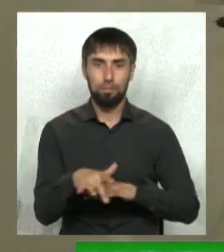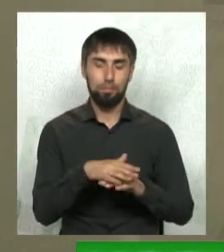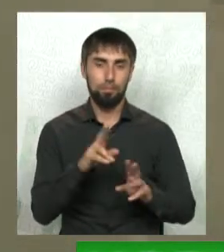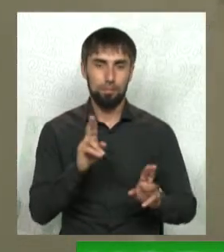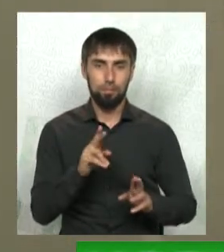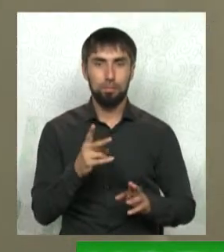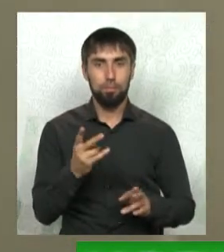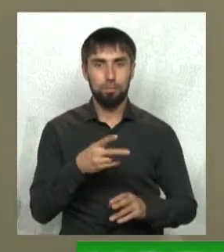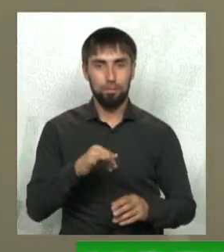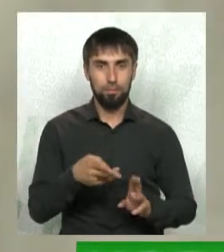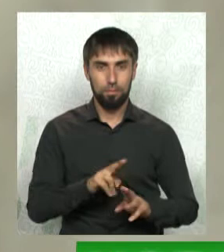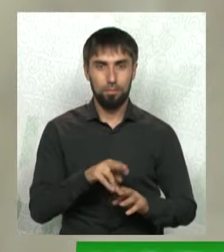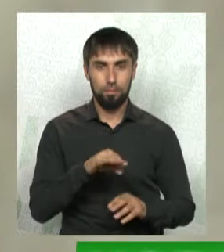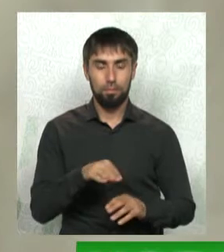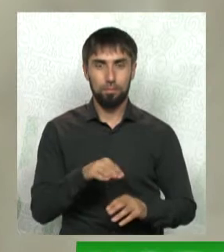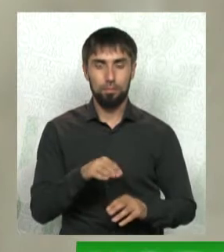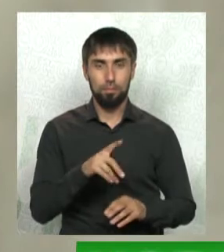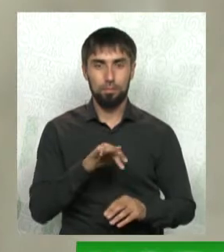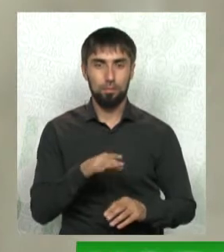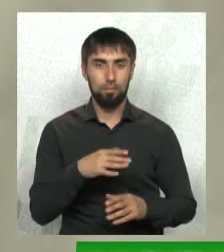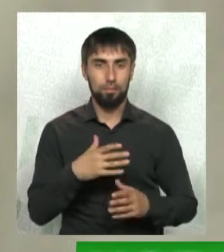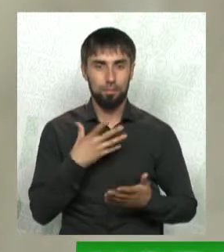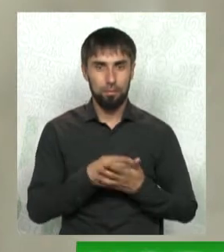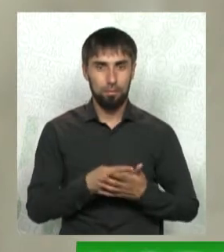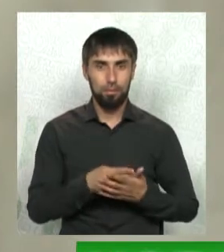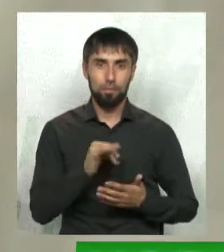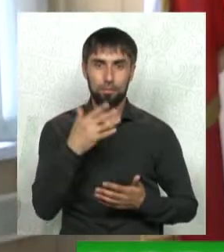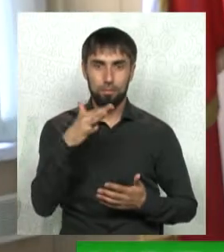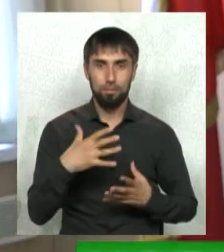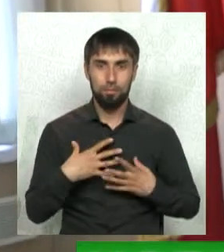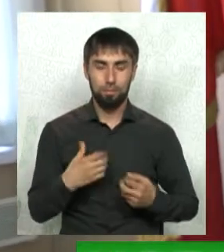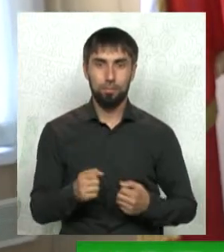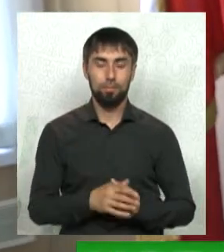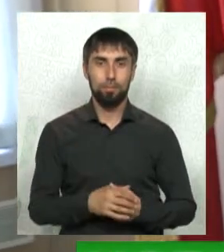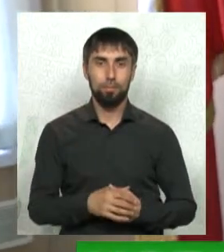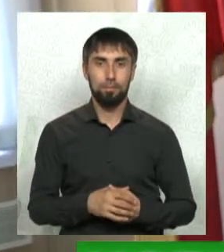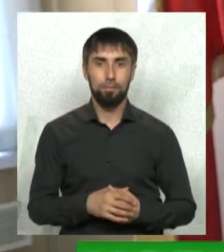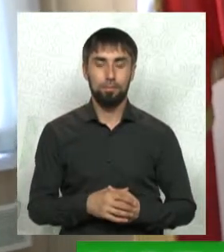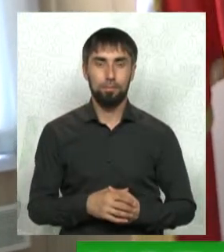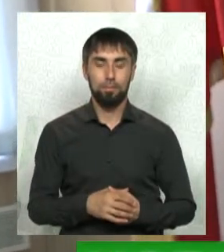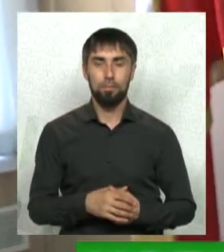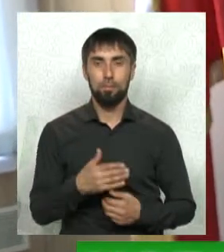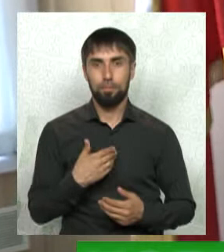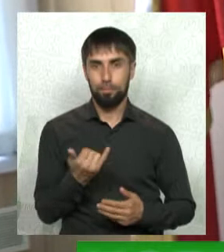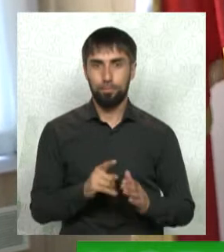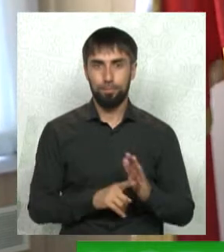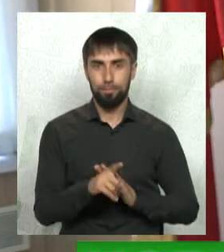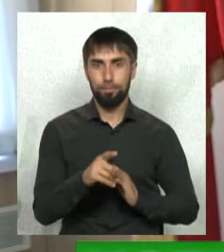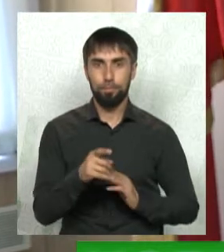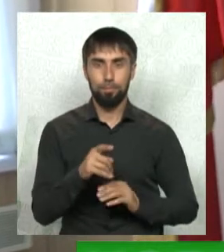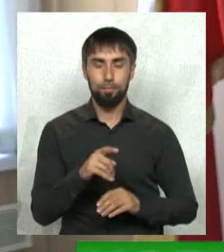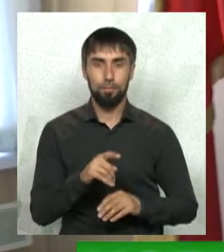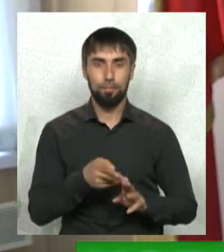Но стоит ли, если от этого зависит свое и чужое здоровье? Ответ очевиден. Мы сейчас начали работу проводить